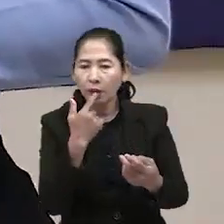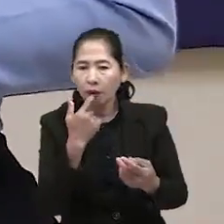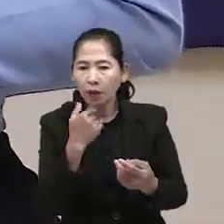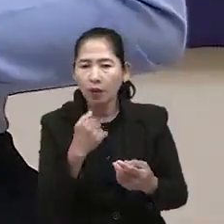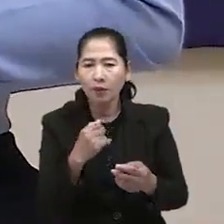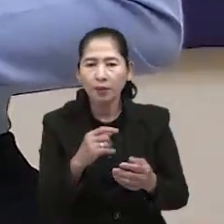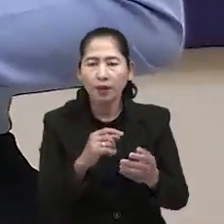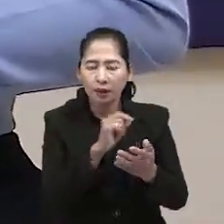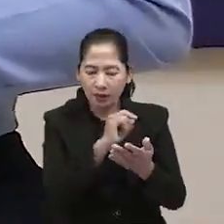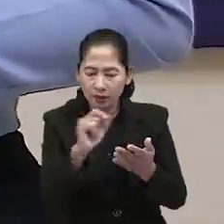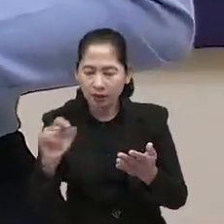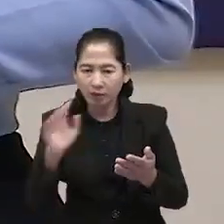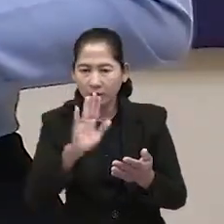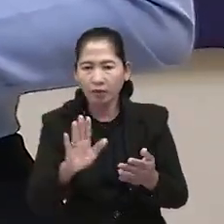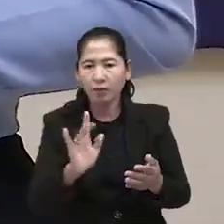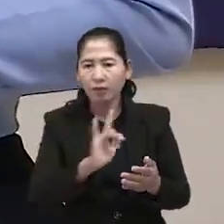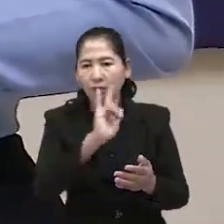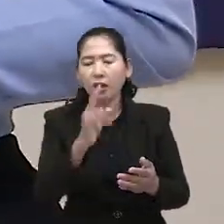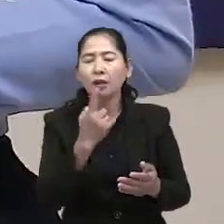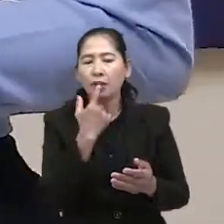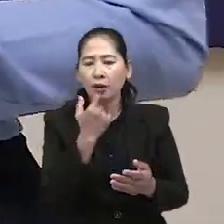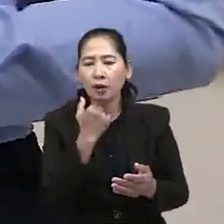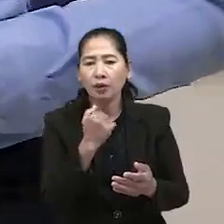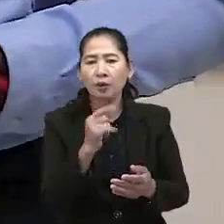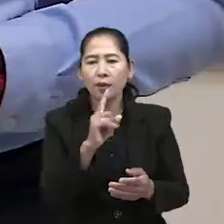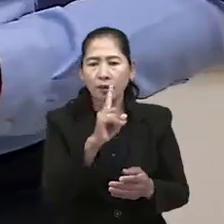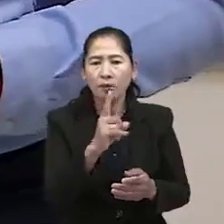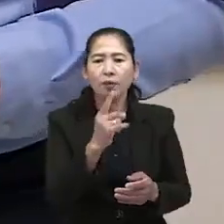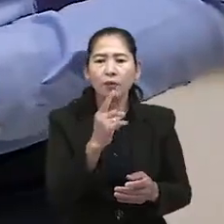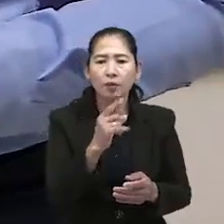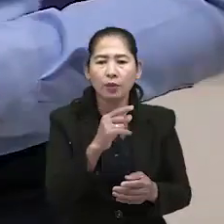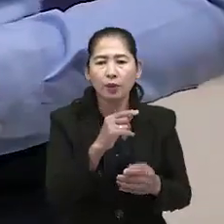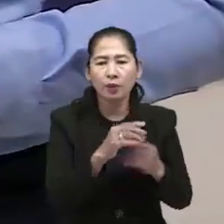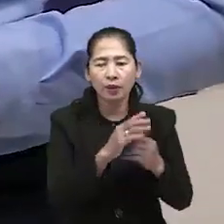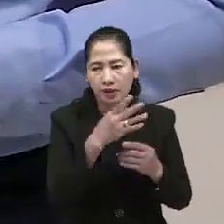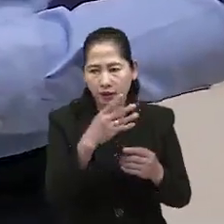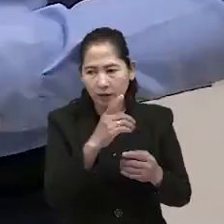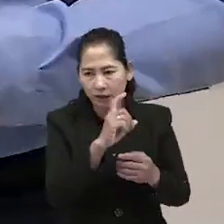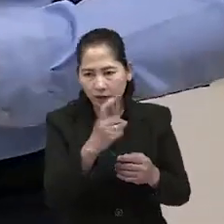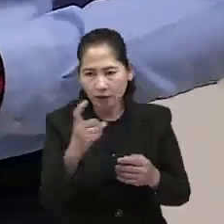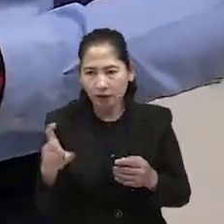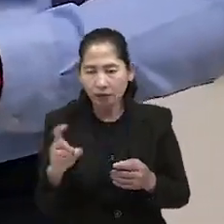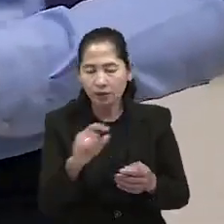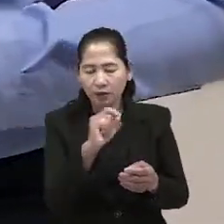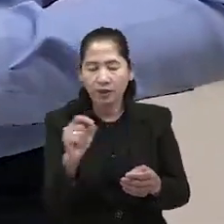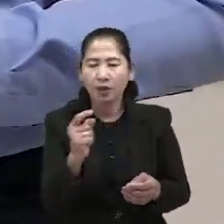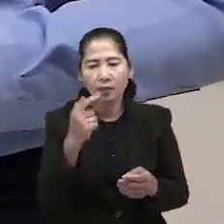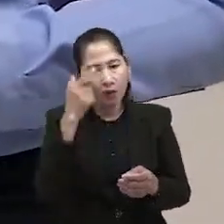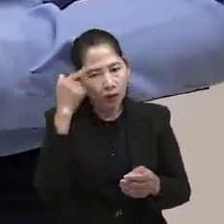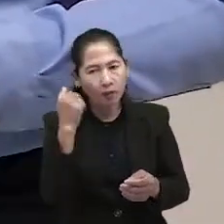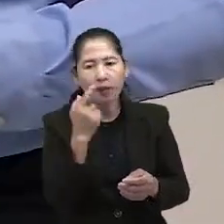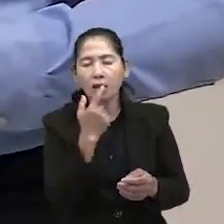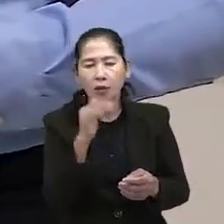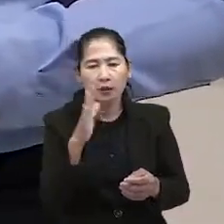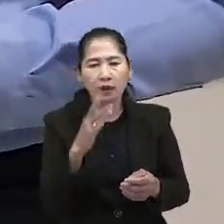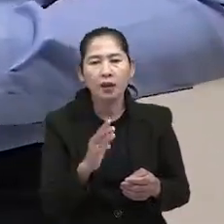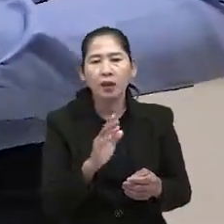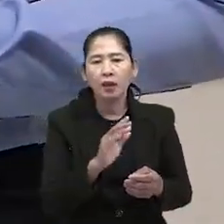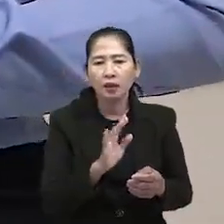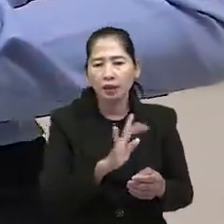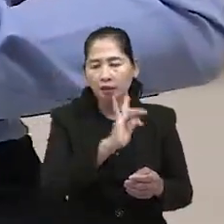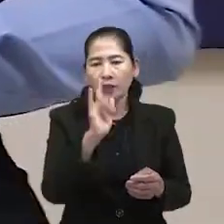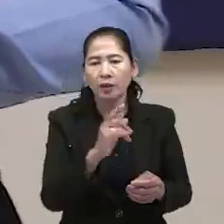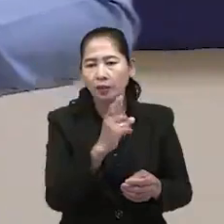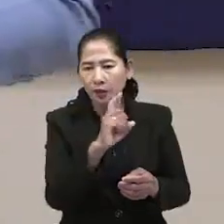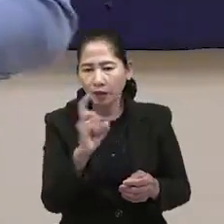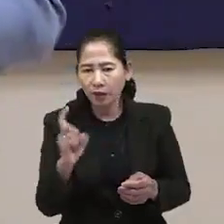តែក្នុងសំណេររបស់កូនគឺអត់ប្រាប៊ីចក្រហមទេប្រើតែមួយពណ៌គឺពណ៌ទឹកប៊ីចណាកូនណាអត់សរសេរពណ៌ខ្មៅឬក្រហមទេប្រើពណ៌ទឹកប៊ីច